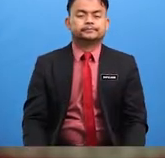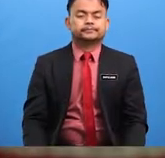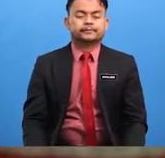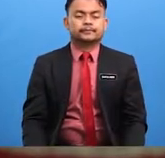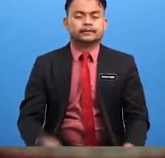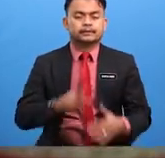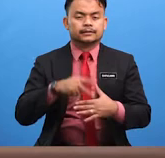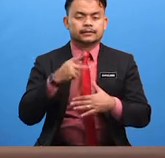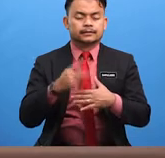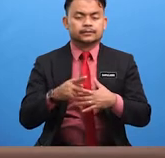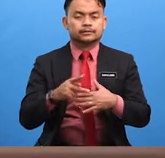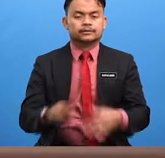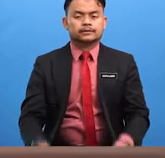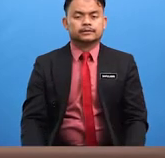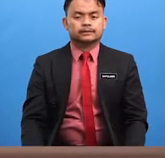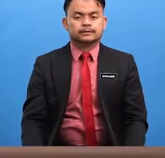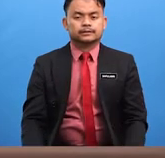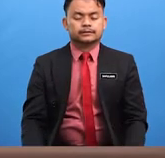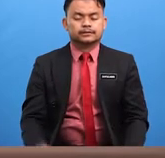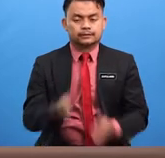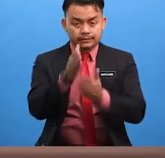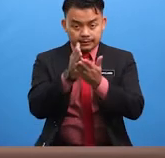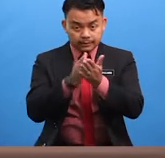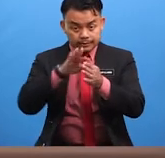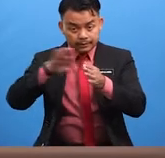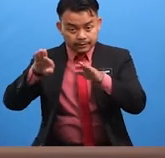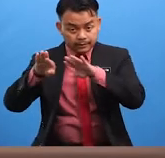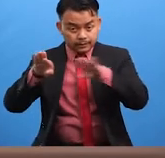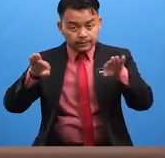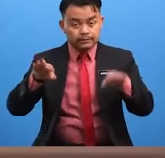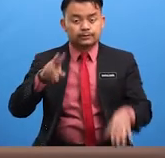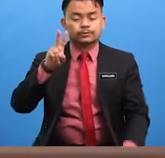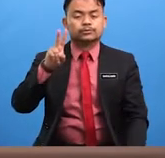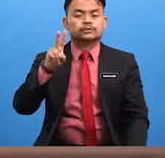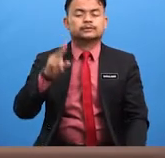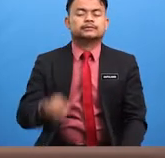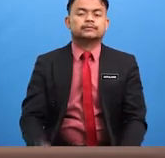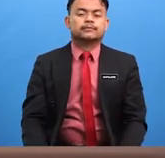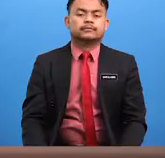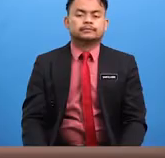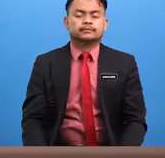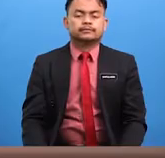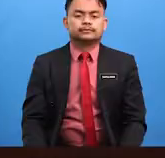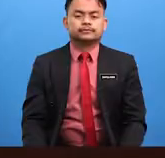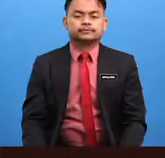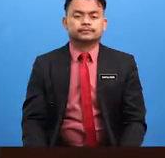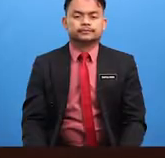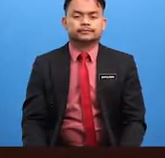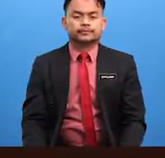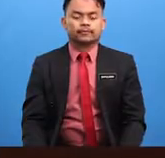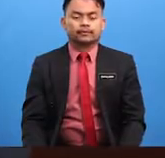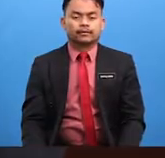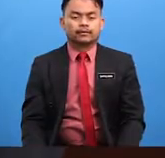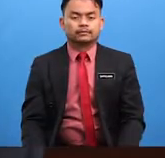Kemudian, ceraikan tiang anyaman kepada 2 helai dan tambah 1 helai lagi rotan penganyam dan selang-selikan mengikut aturan.